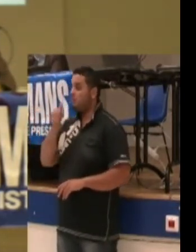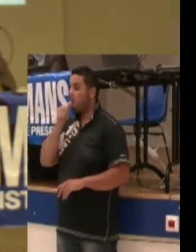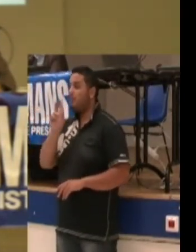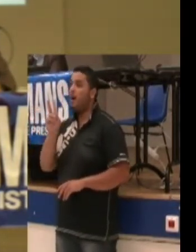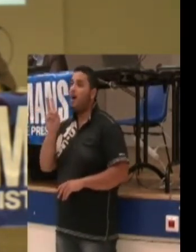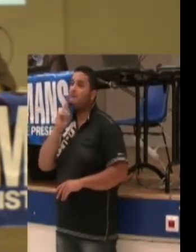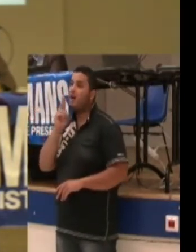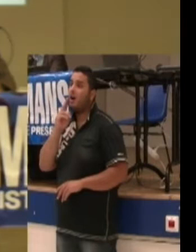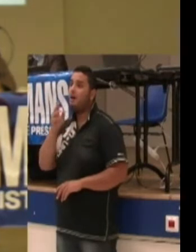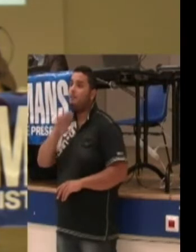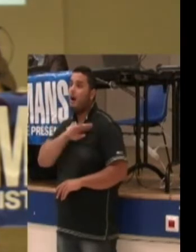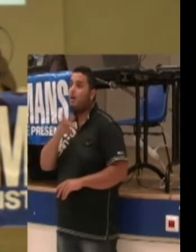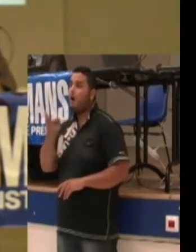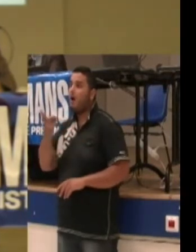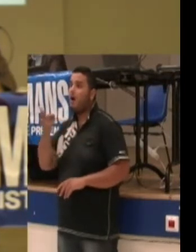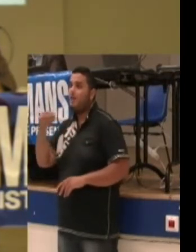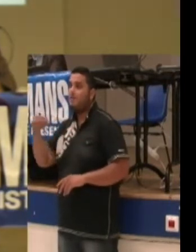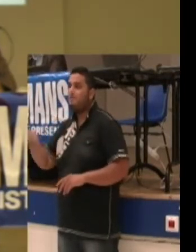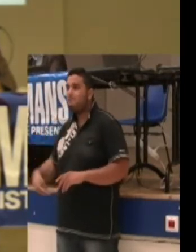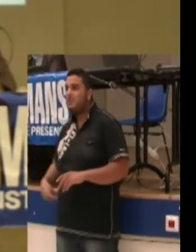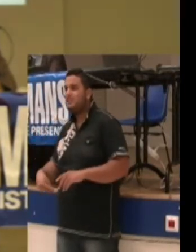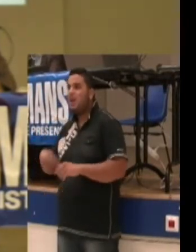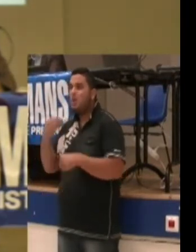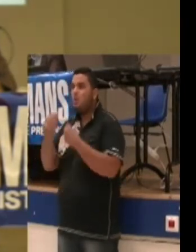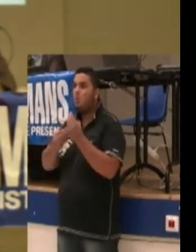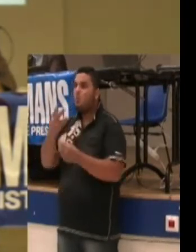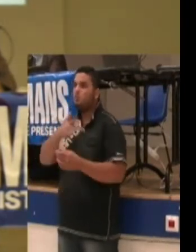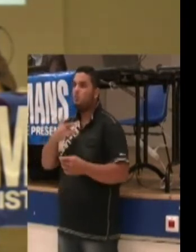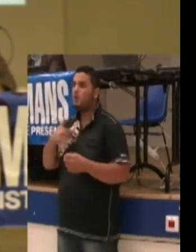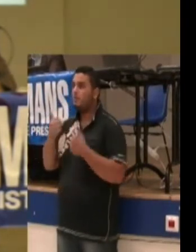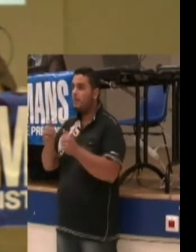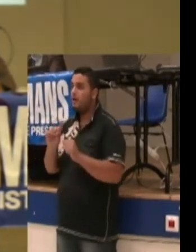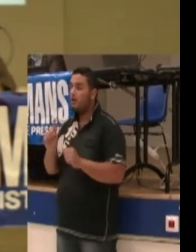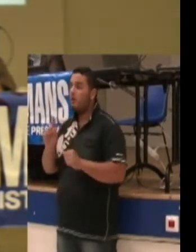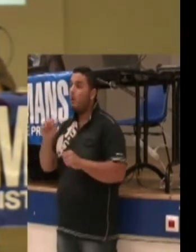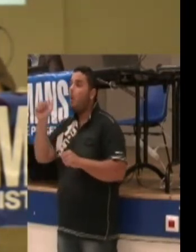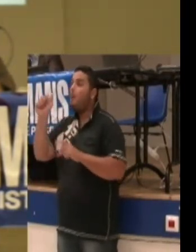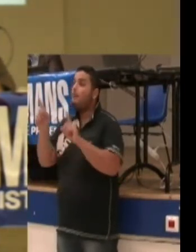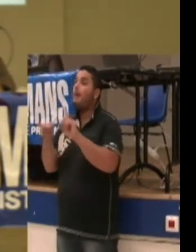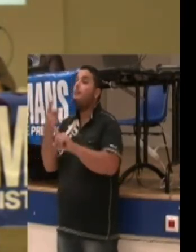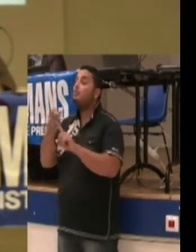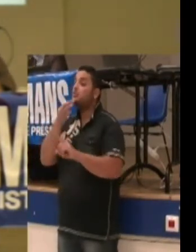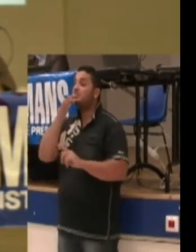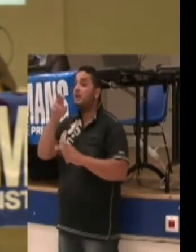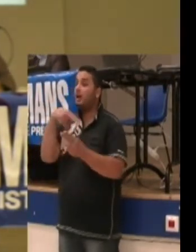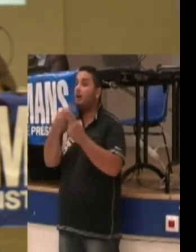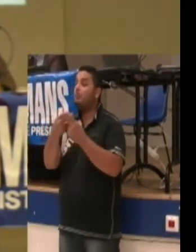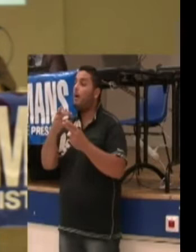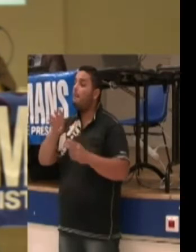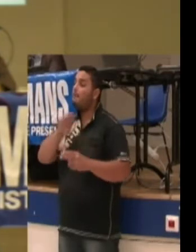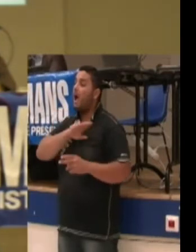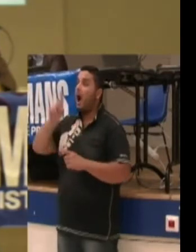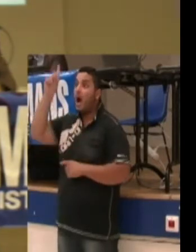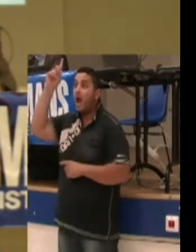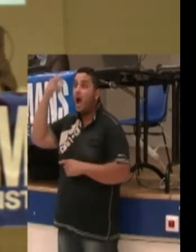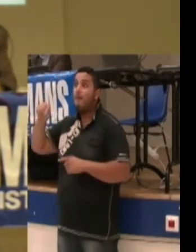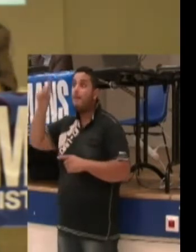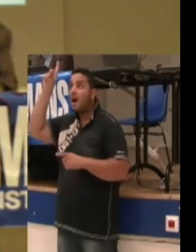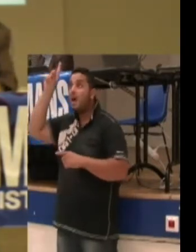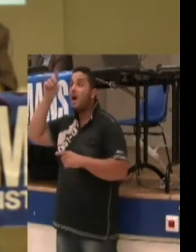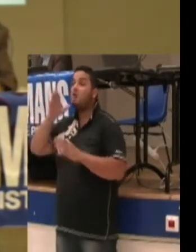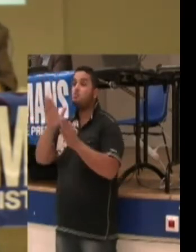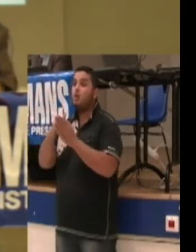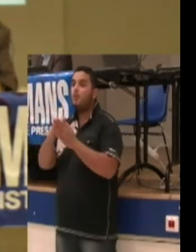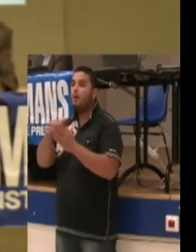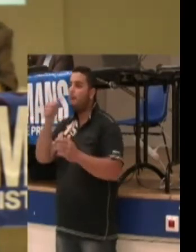santé? J'ai dit non, d'abord parce que c'est péché. Parce que c'est haram, parce que Allah subhanahu wa ta'ala nous demande de ne pas boire. C'est-à-dire que